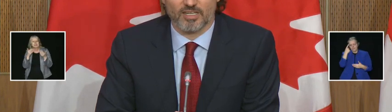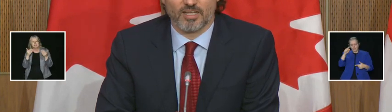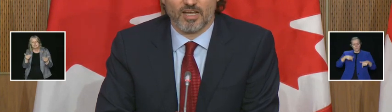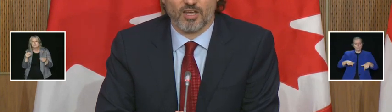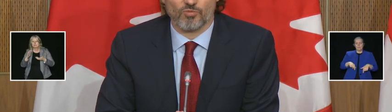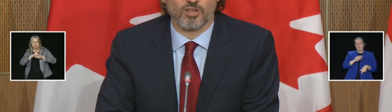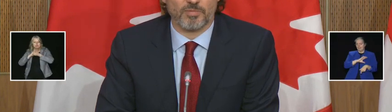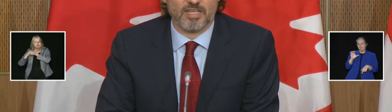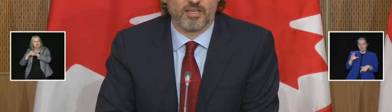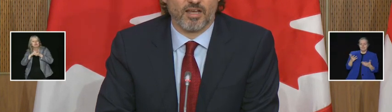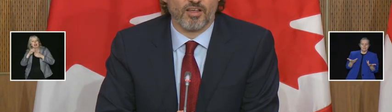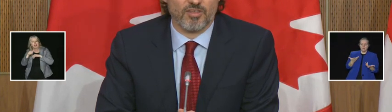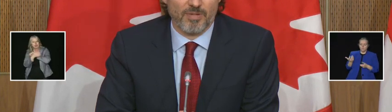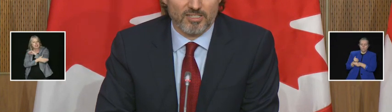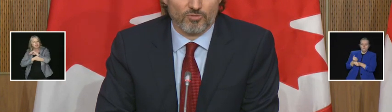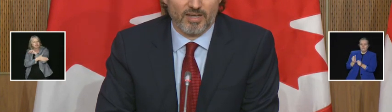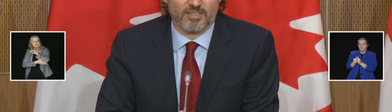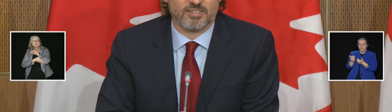wii